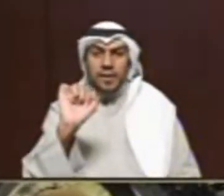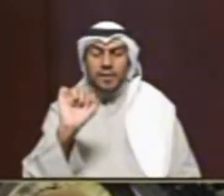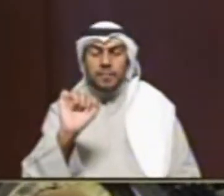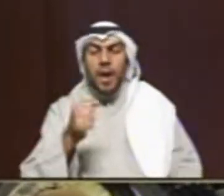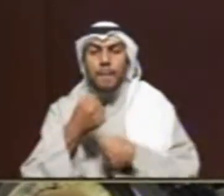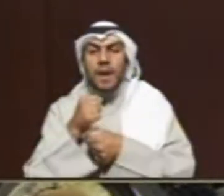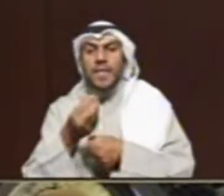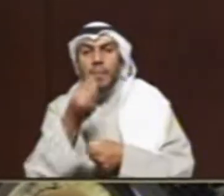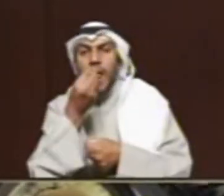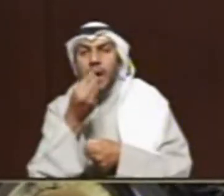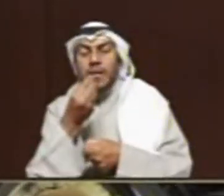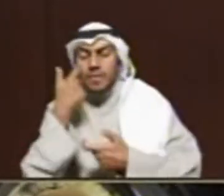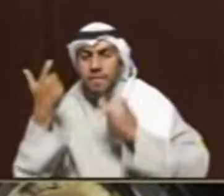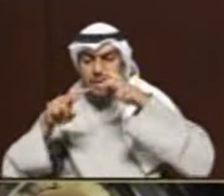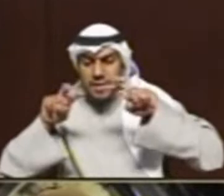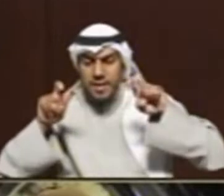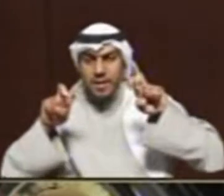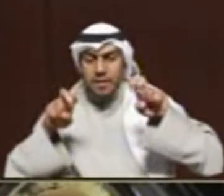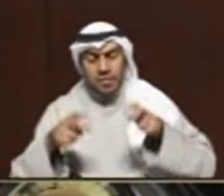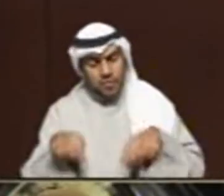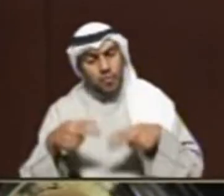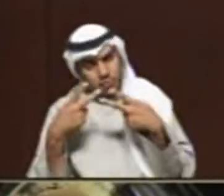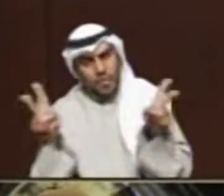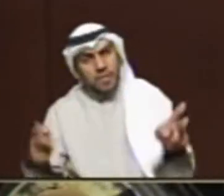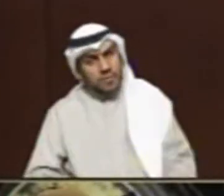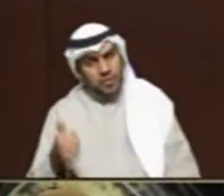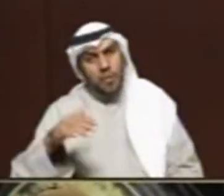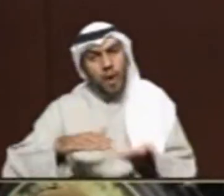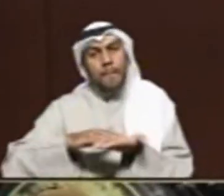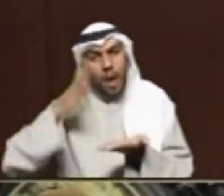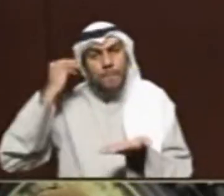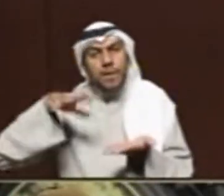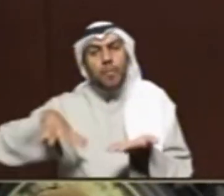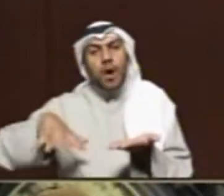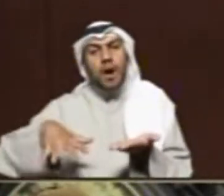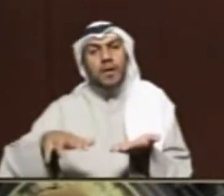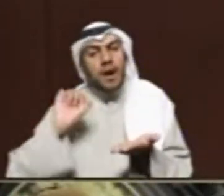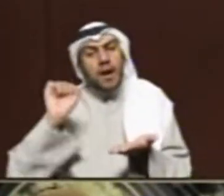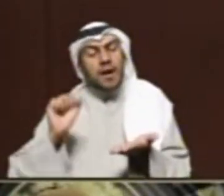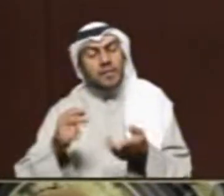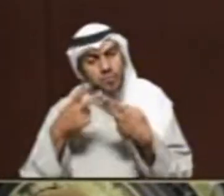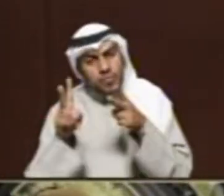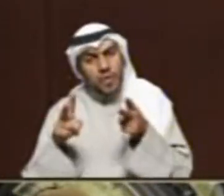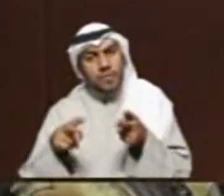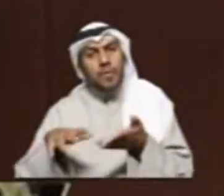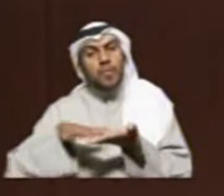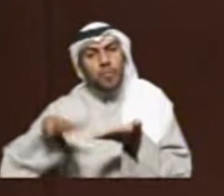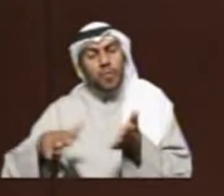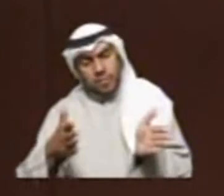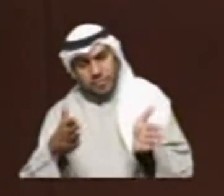الغذاء، والحمد لله تم الموافقة عليه اليوم. وعندنا موضوع ثاني اللي هو موضوع النسب